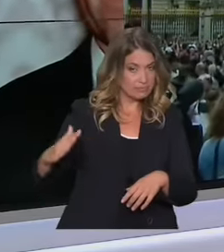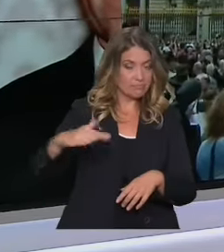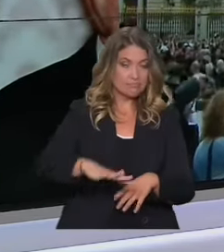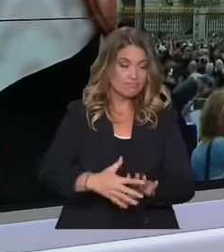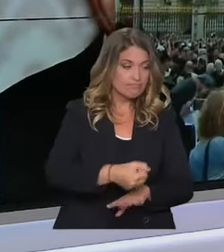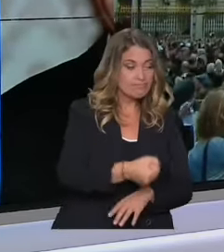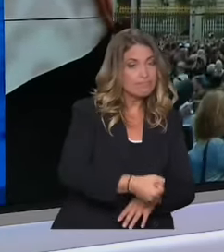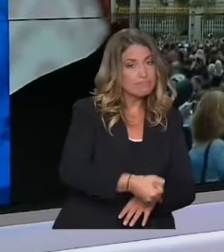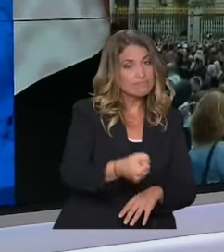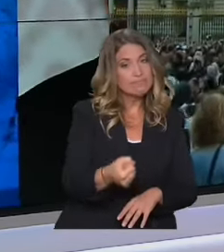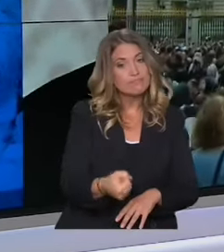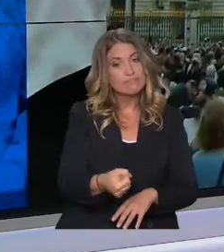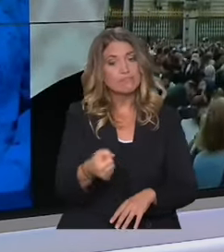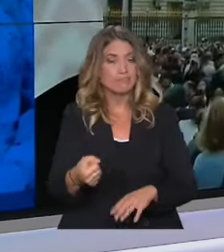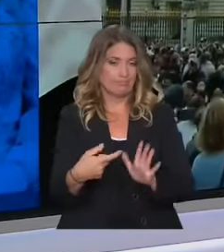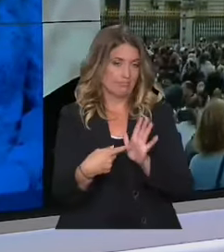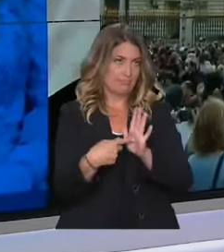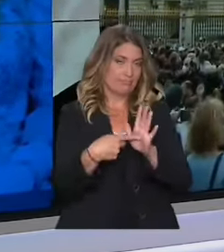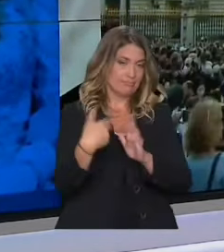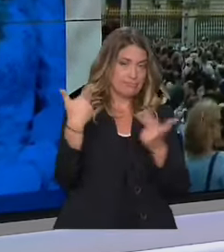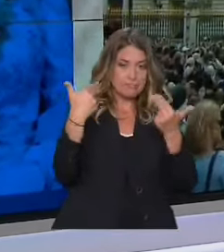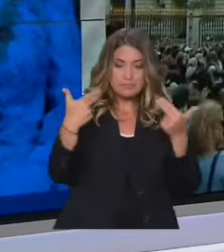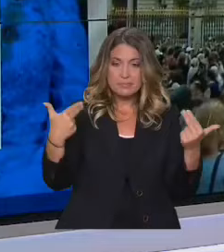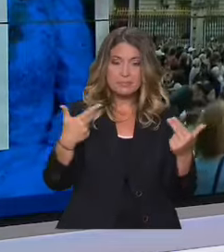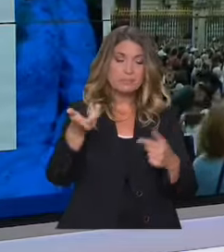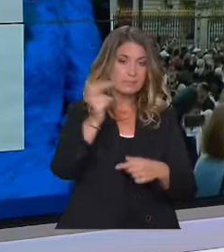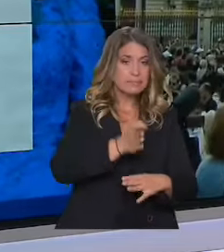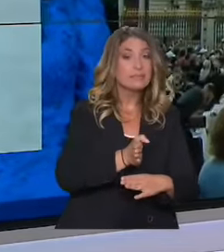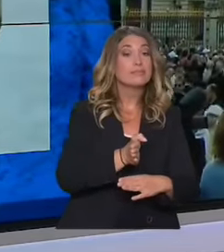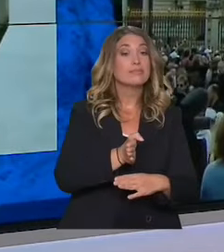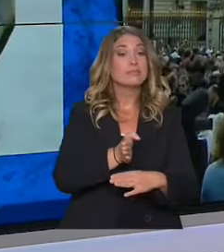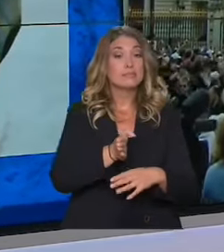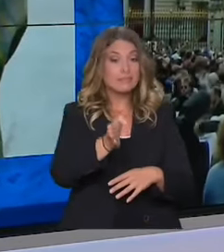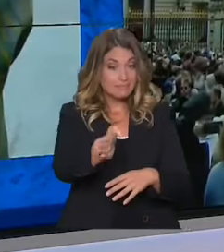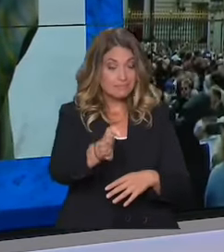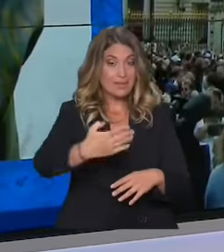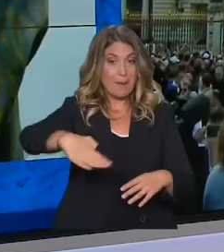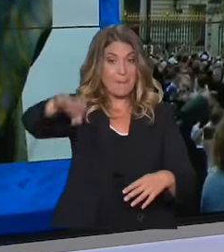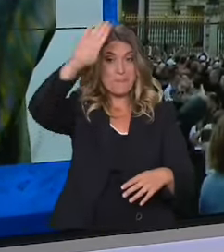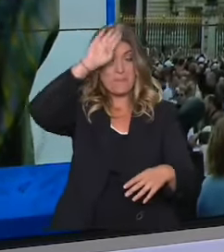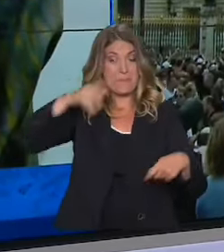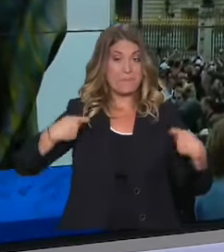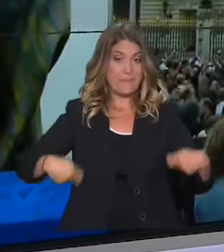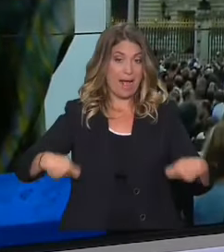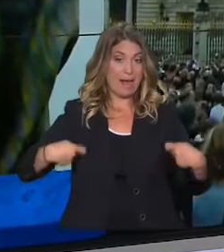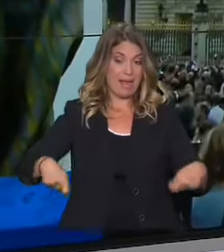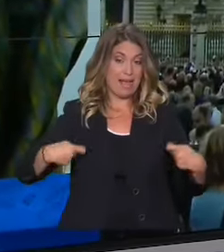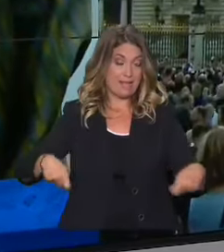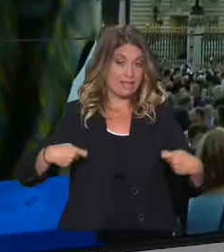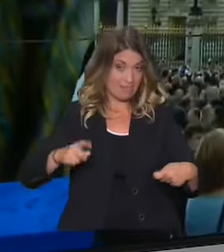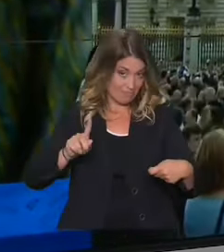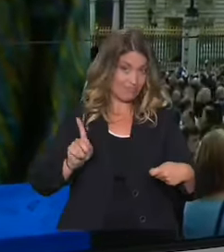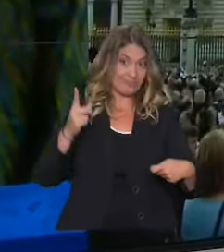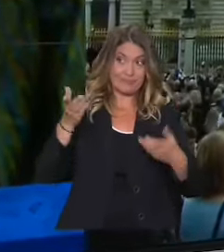πολύ για να γράψει και μπήκε στο παλάτι του Buckingham. Είναι η πρώτη είσοδός